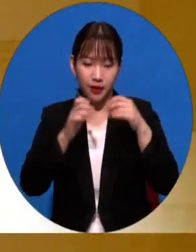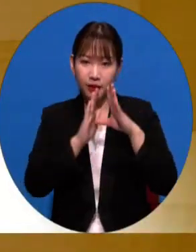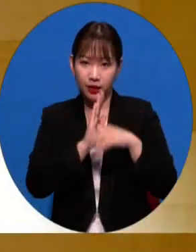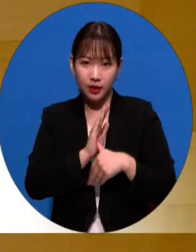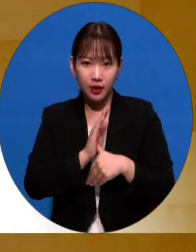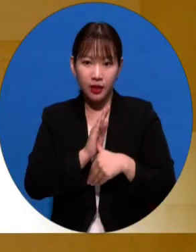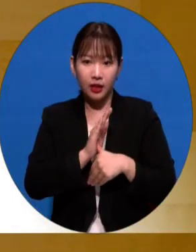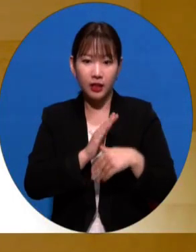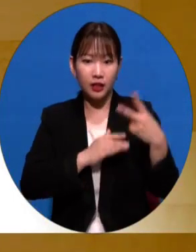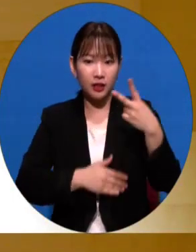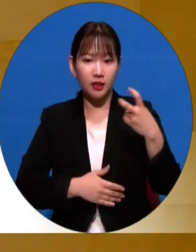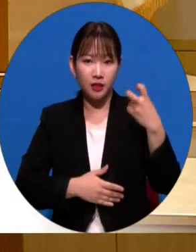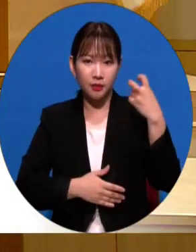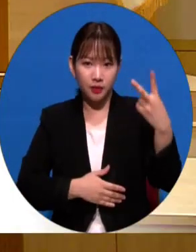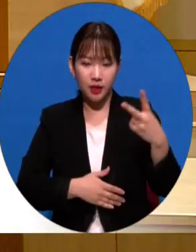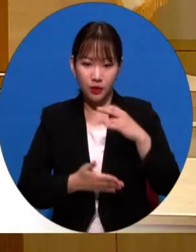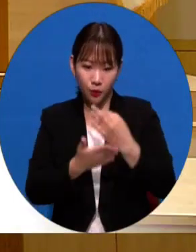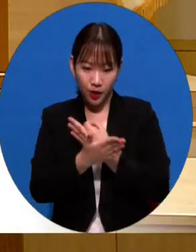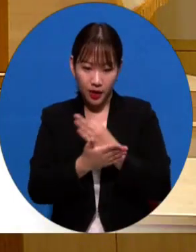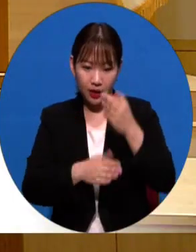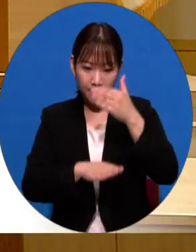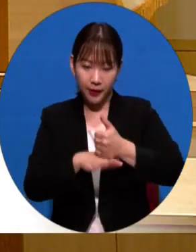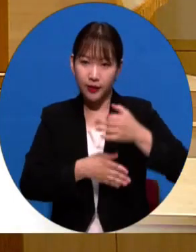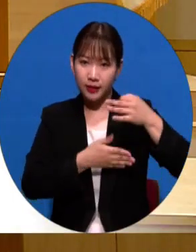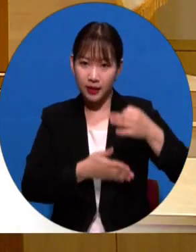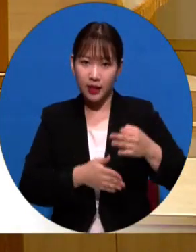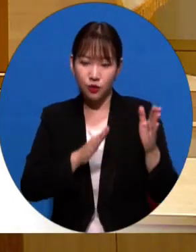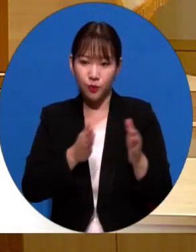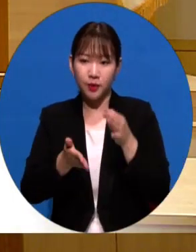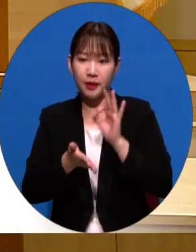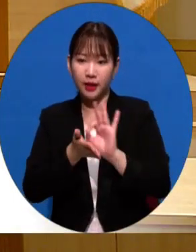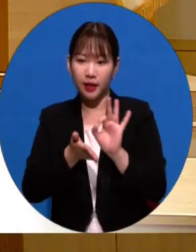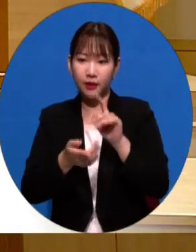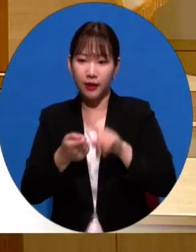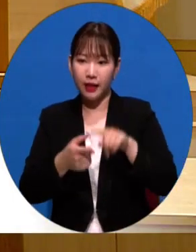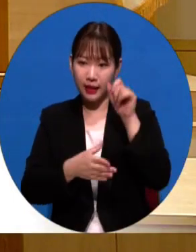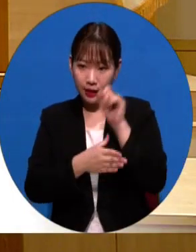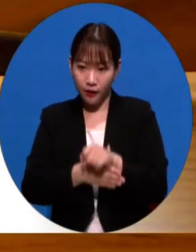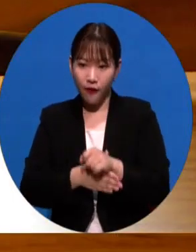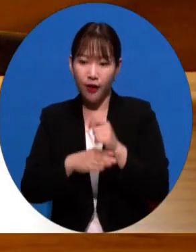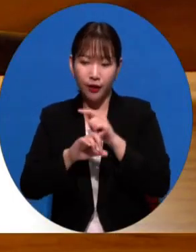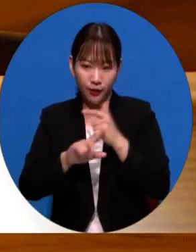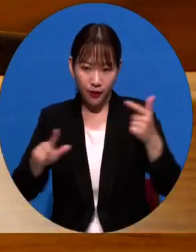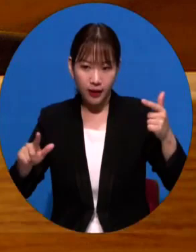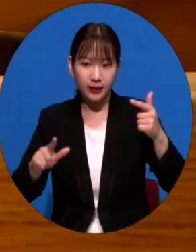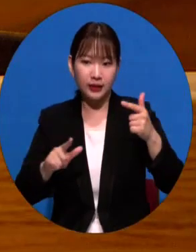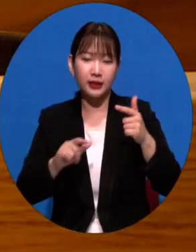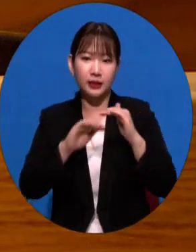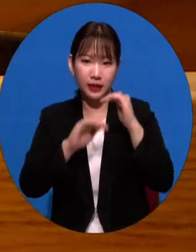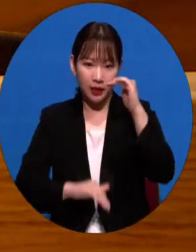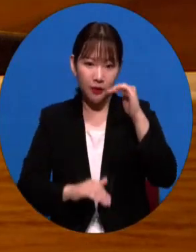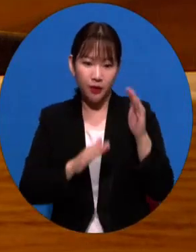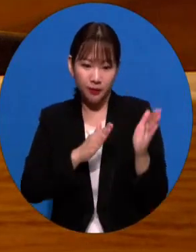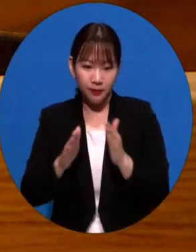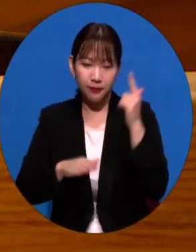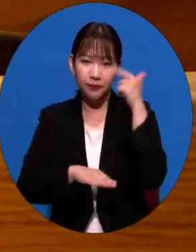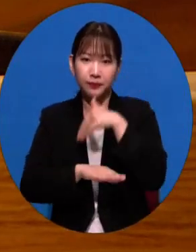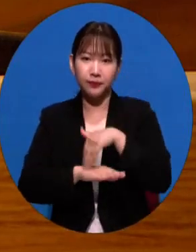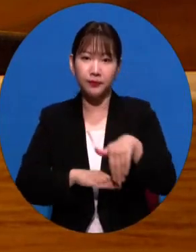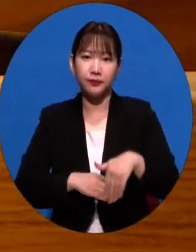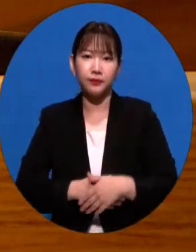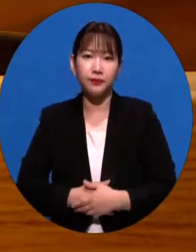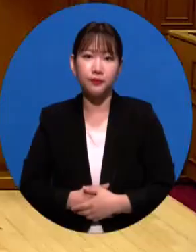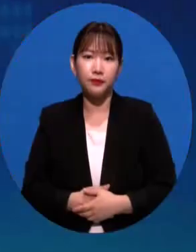정례회에서는 2022 회계연도 결산과 예비비 지출에 대한 승인안을 비롯한 조례안 등을 처리할